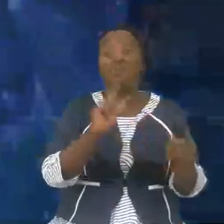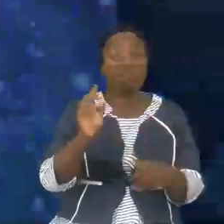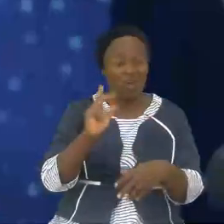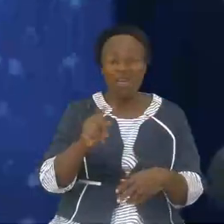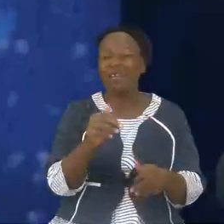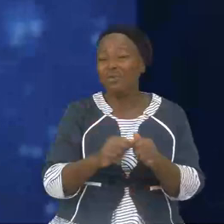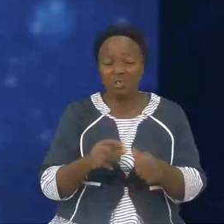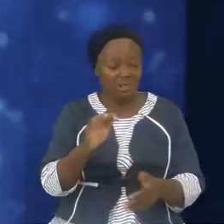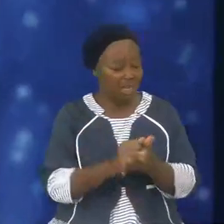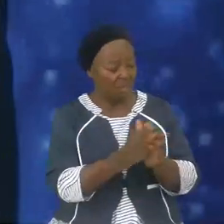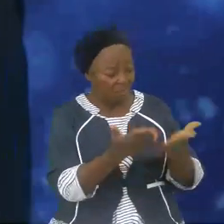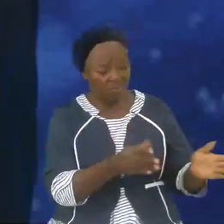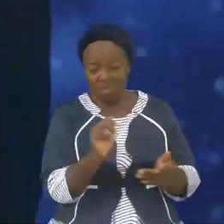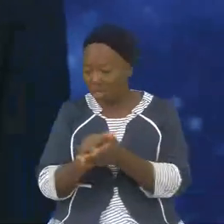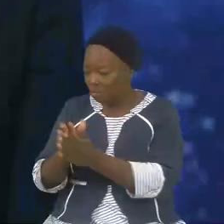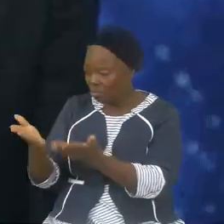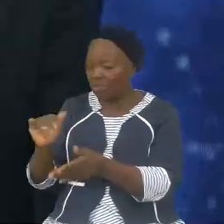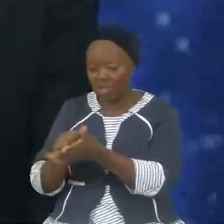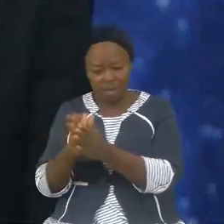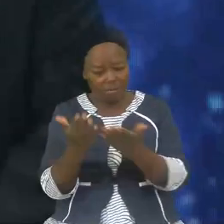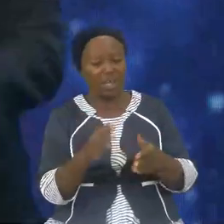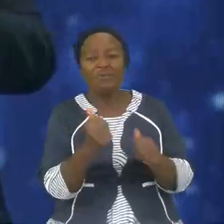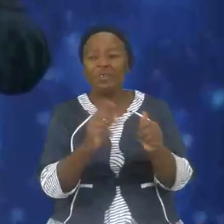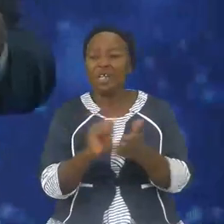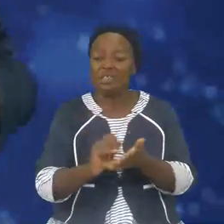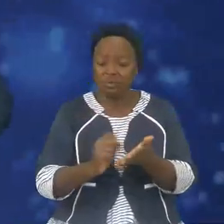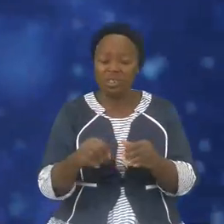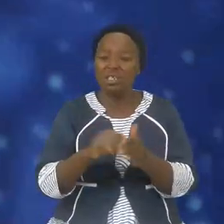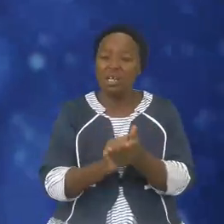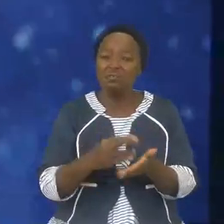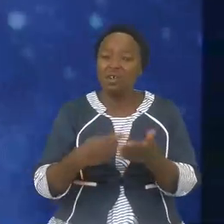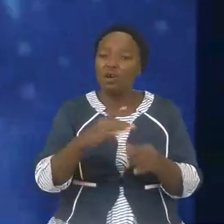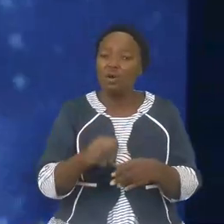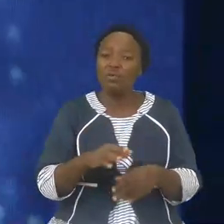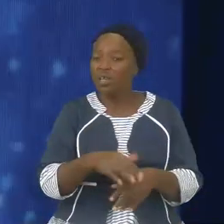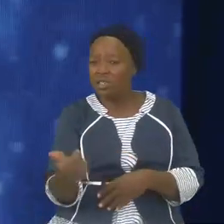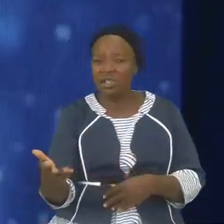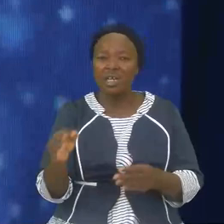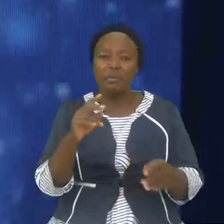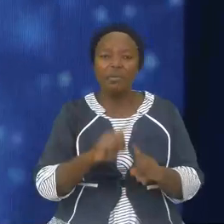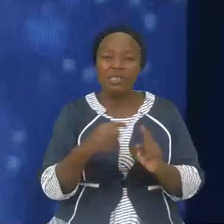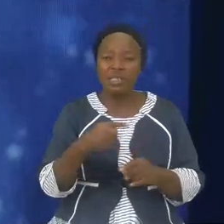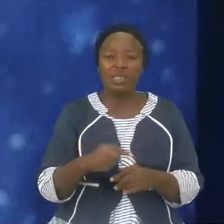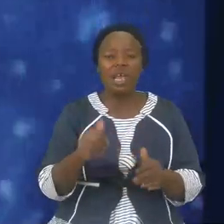si on dit un livre, ça veut dire que tout le monde dans un livre ou dans l'autre livre. Mais le.